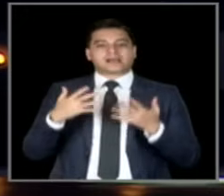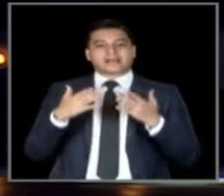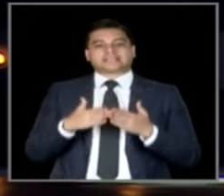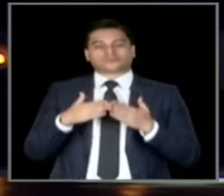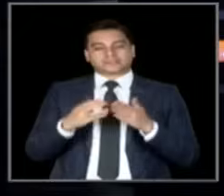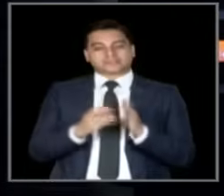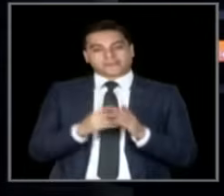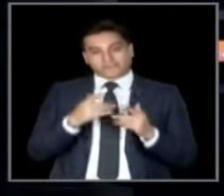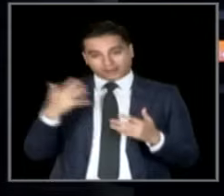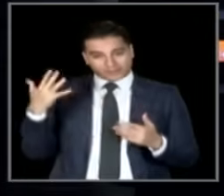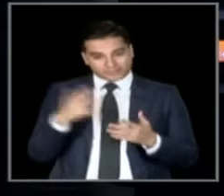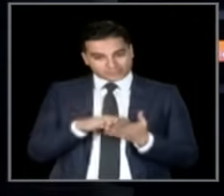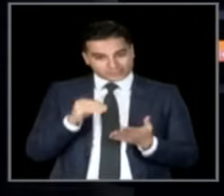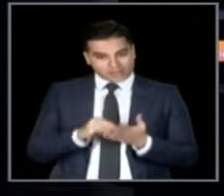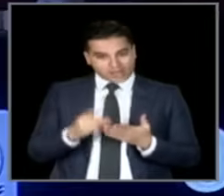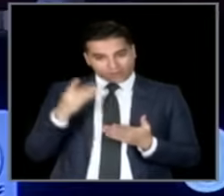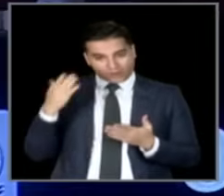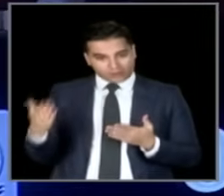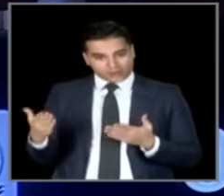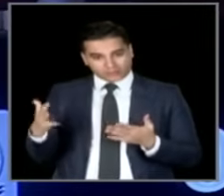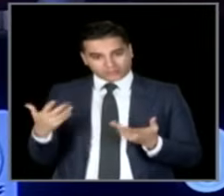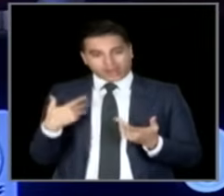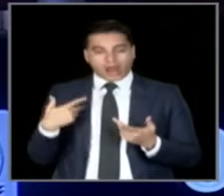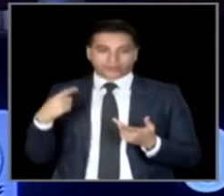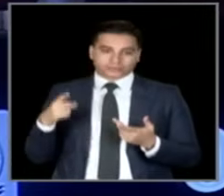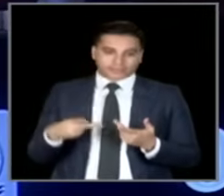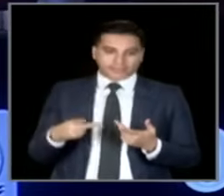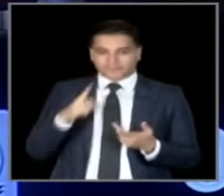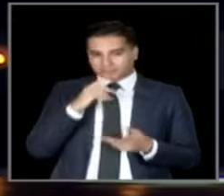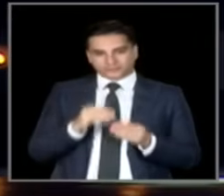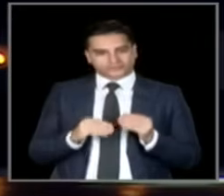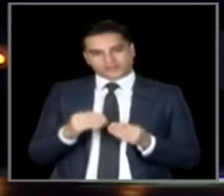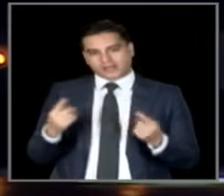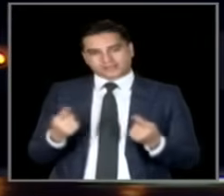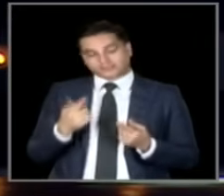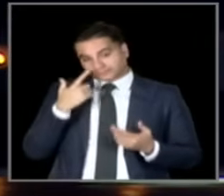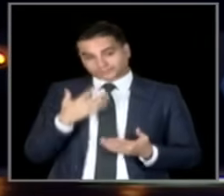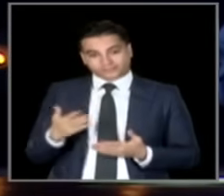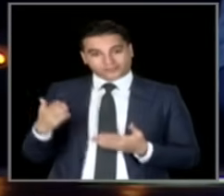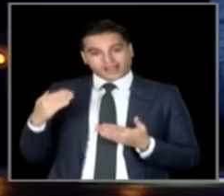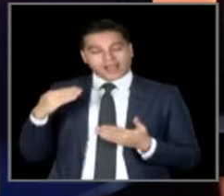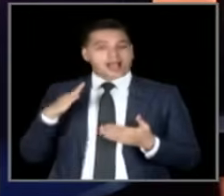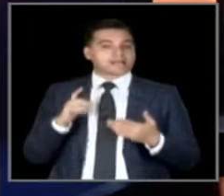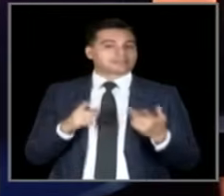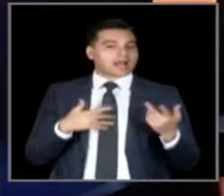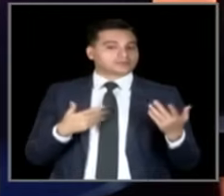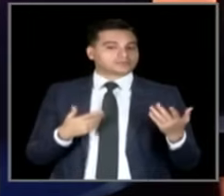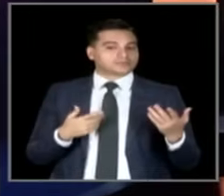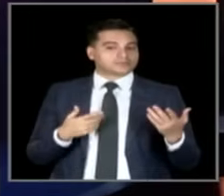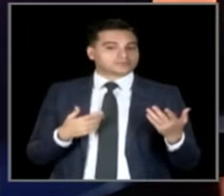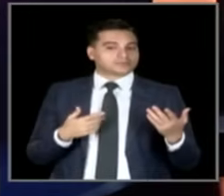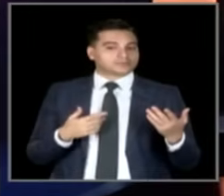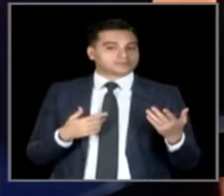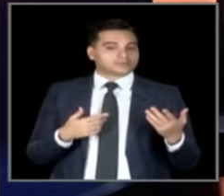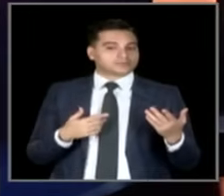السويس عايزين تبتدوا الأول؟ كنت أحب أبتدي التاني بس برضو مش بتفرق أوي. نشوف حسن عروس هيبقى رايه ايه. كريم الاول لما هيبتدوا